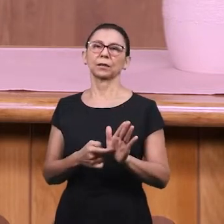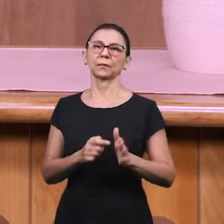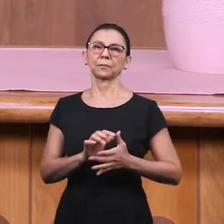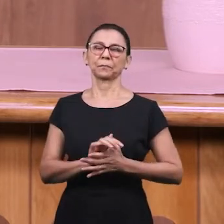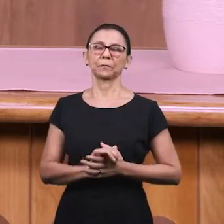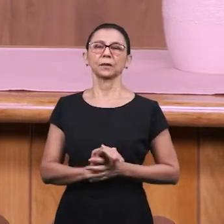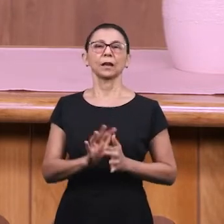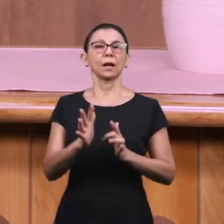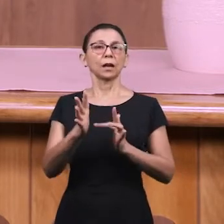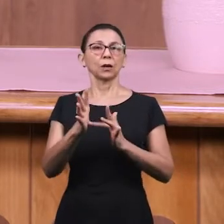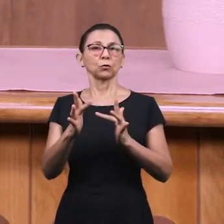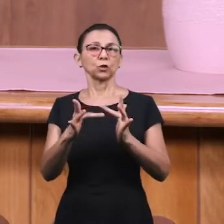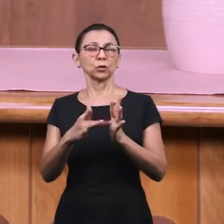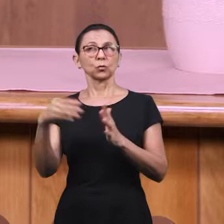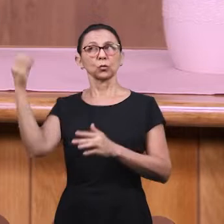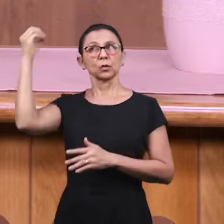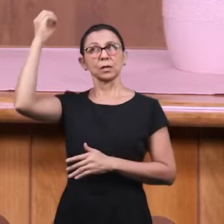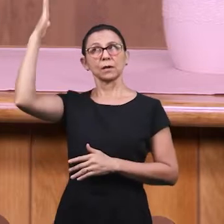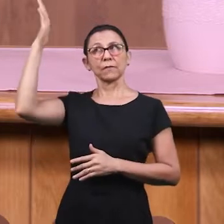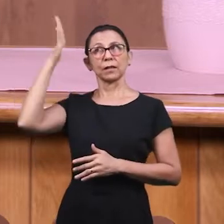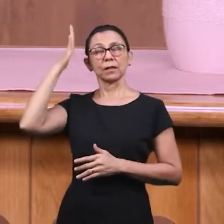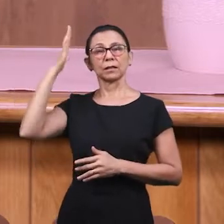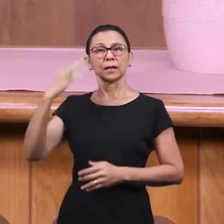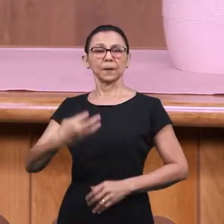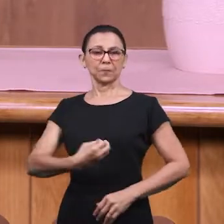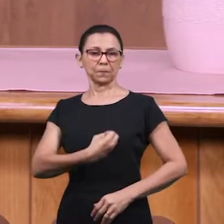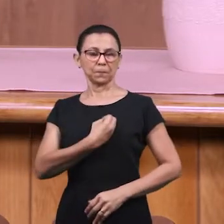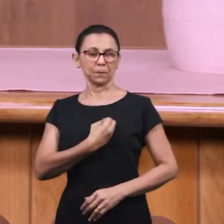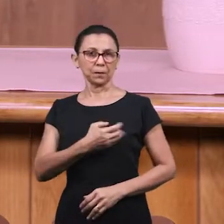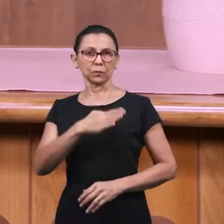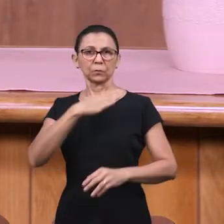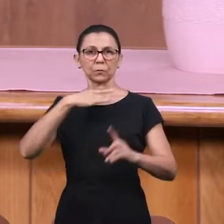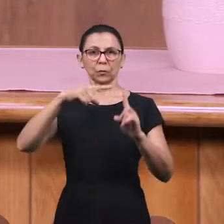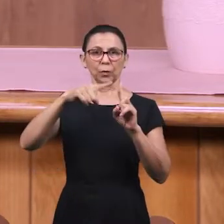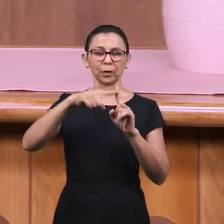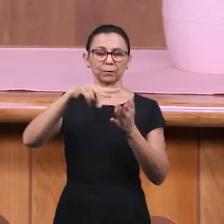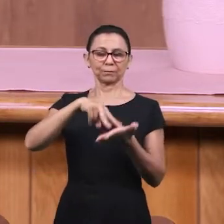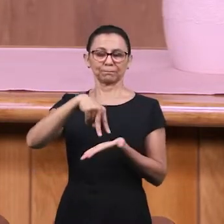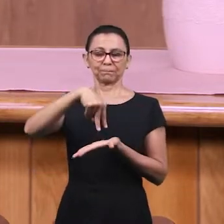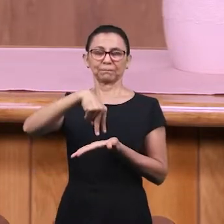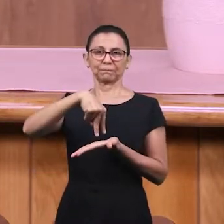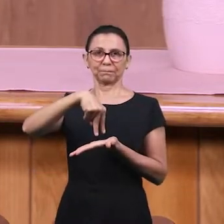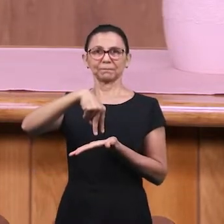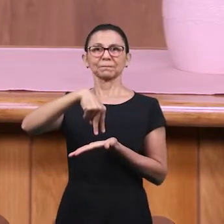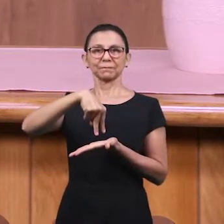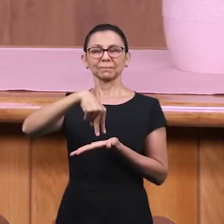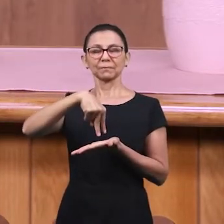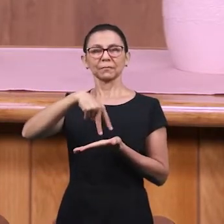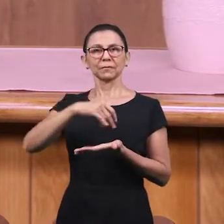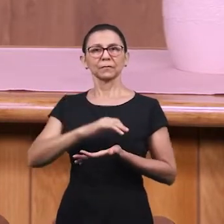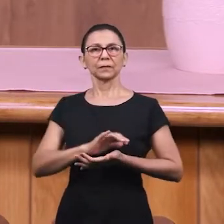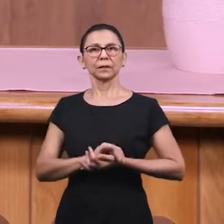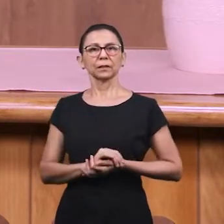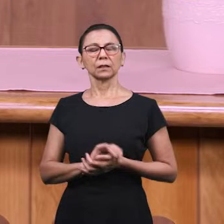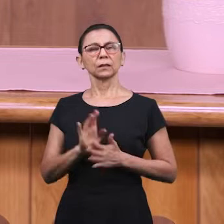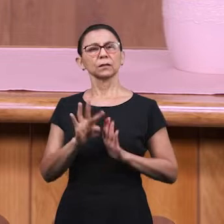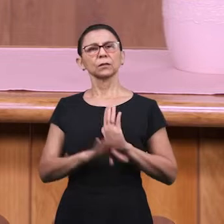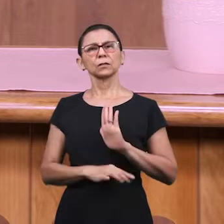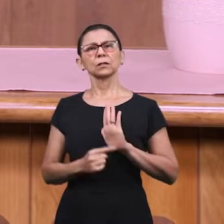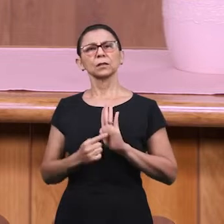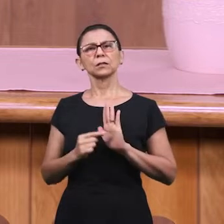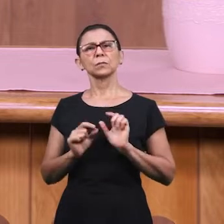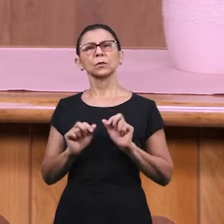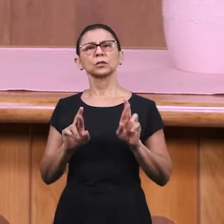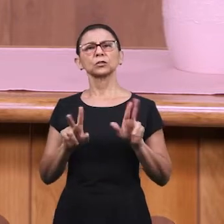да, данный через откровение, Иисус живой, воскресший. И этот текст, что показывает